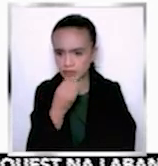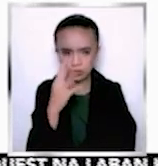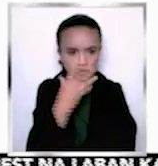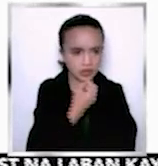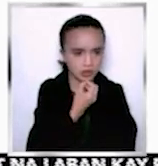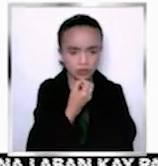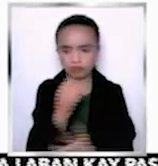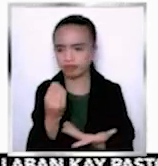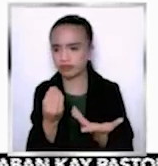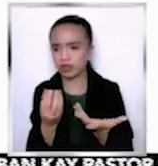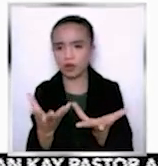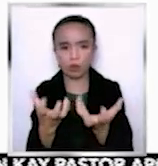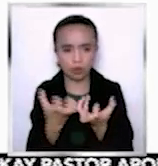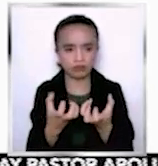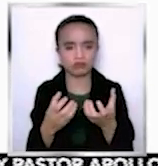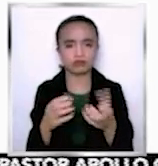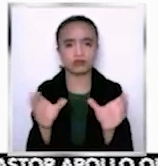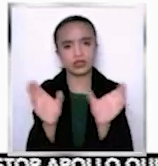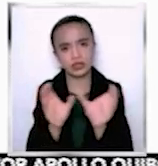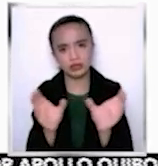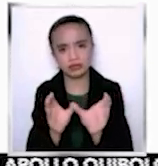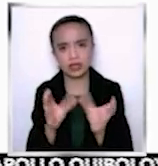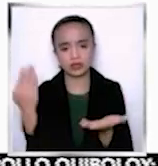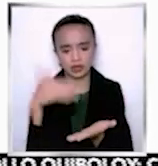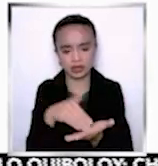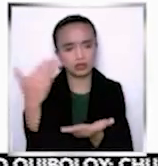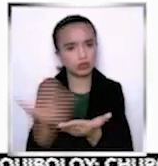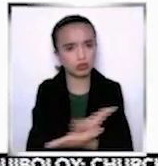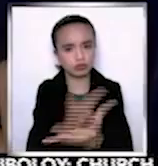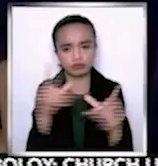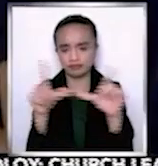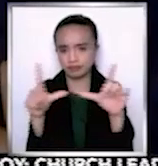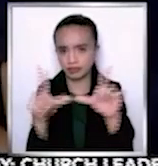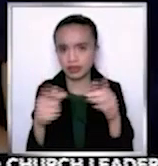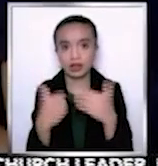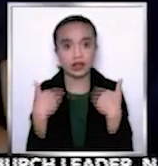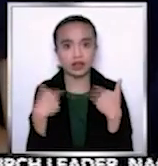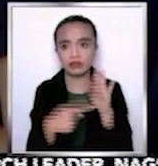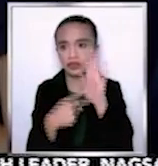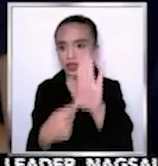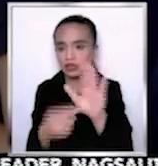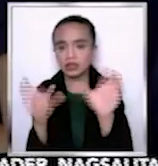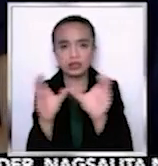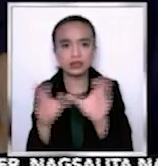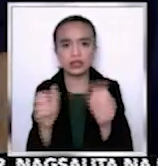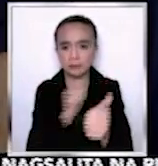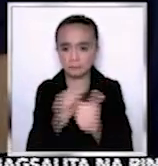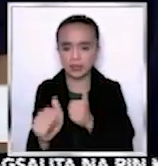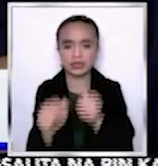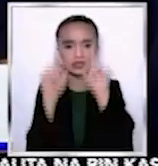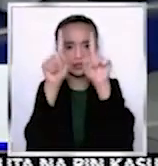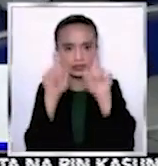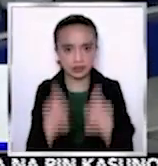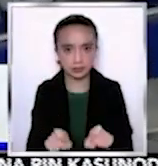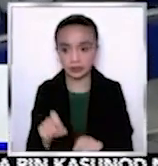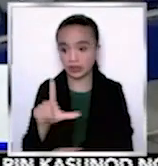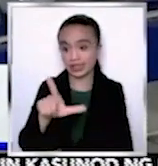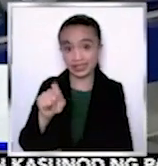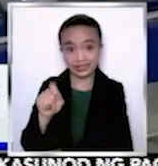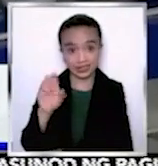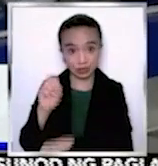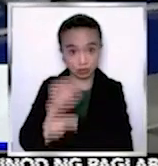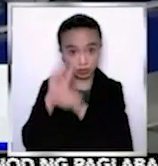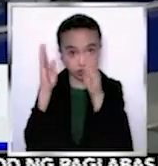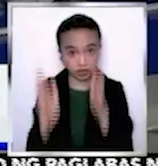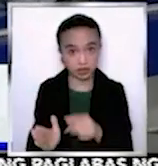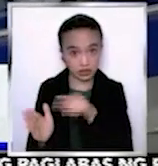for Renewal of Driver's License at may ipinakita pang certificate na pasado sa exam. Mismong empleyado ng LTO na isang frontliner evaluator na